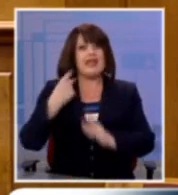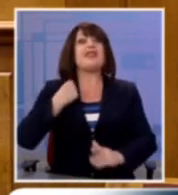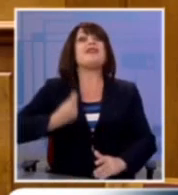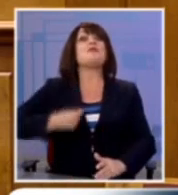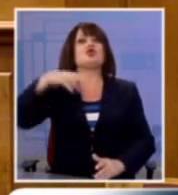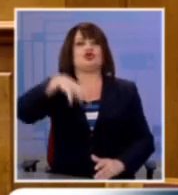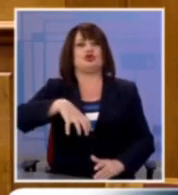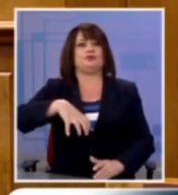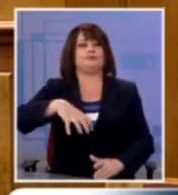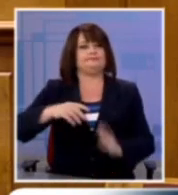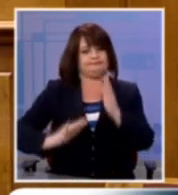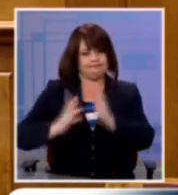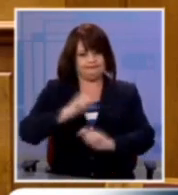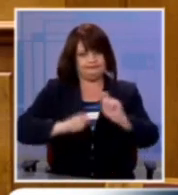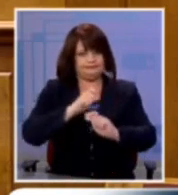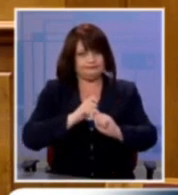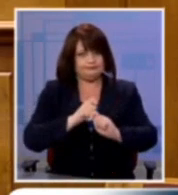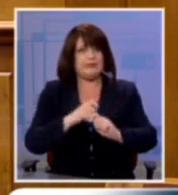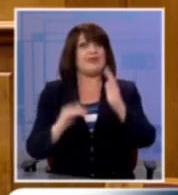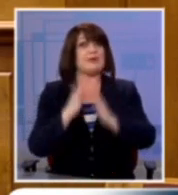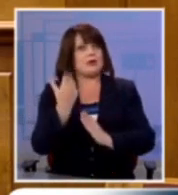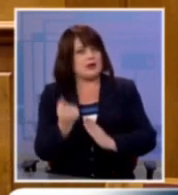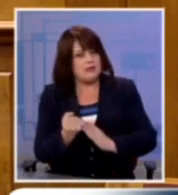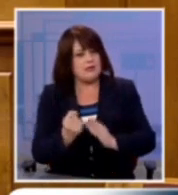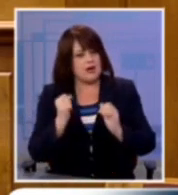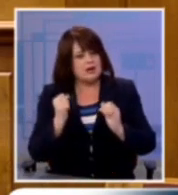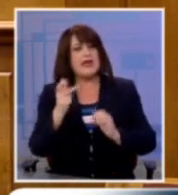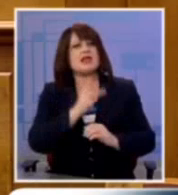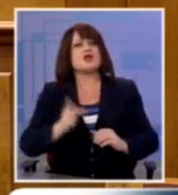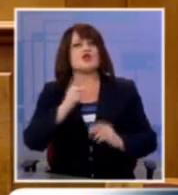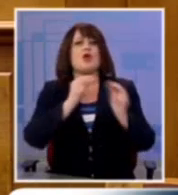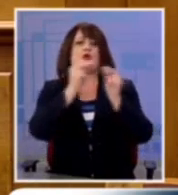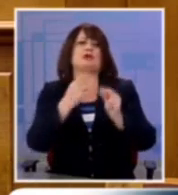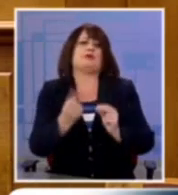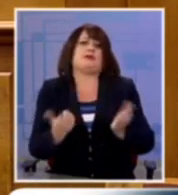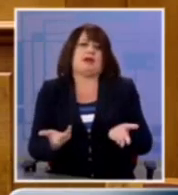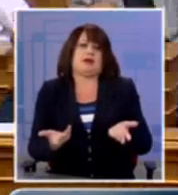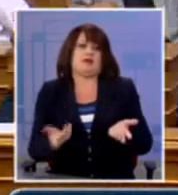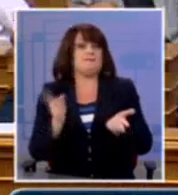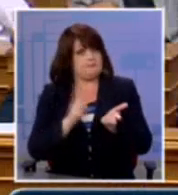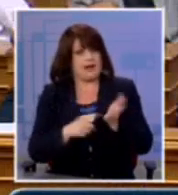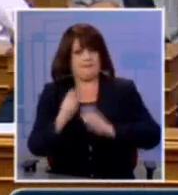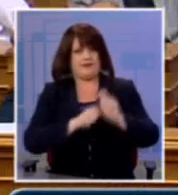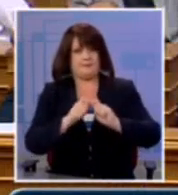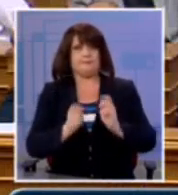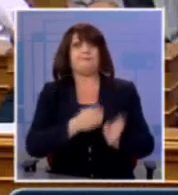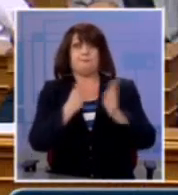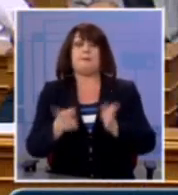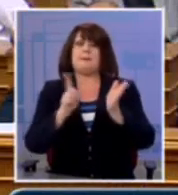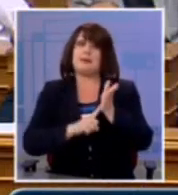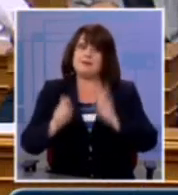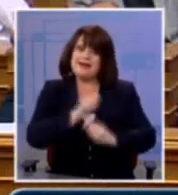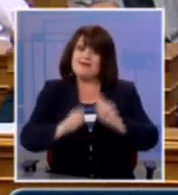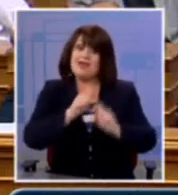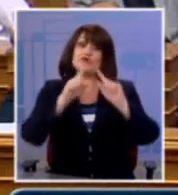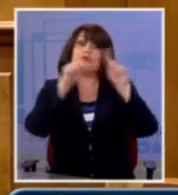τομέα, ώστε να είναι κοινωνικά δημιουργικός και οικονομικά αποτελεσματικός. Συγχρόνως πρέπει να διαμορφώσουμε